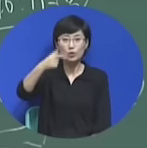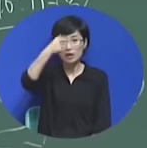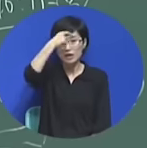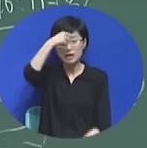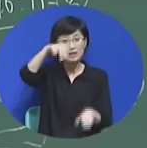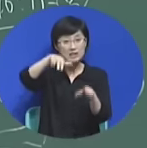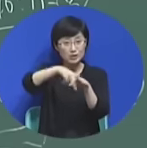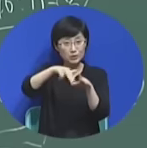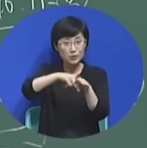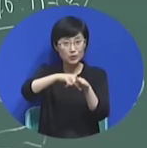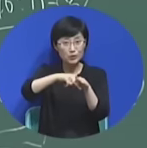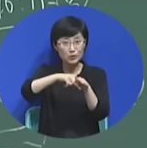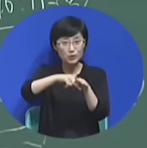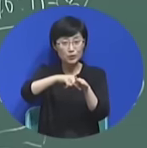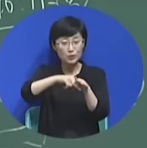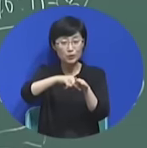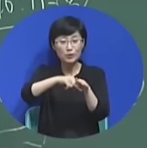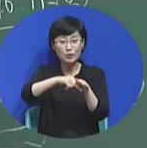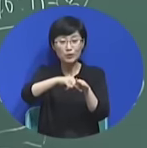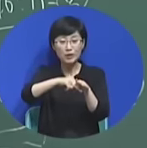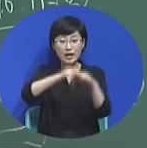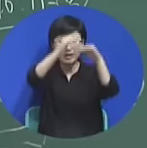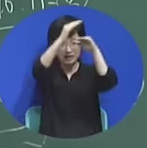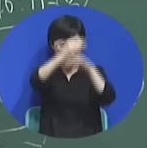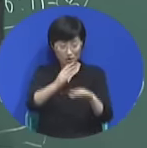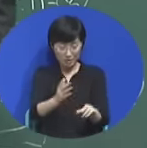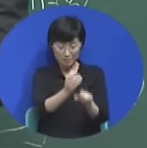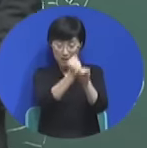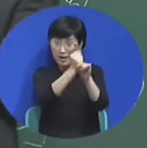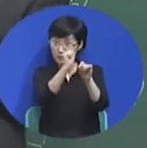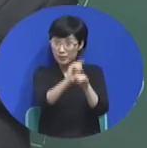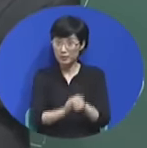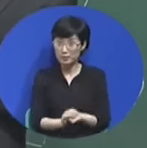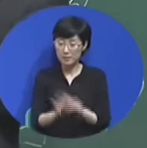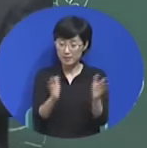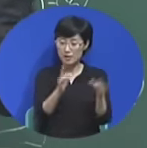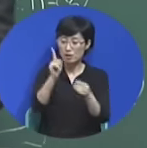有我们基督教的世界观。 여러분, 불교는 윤회, 원으로 표현되죠.